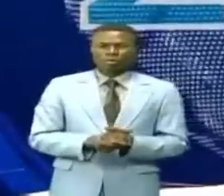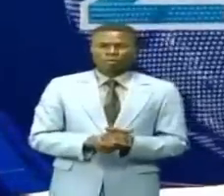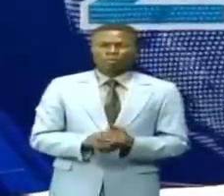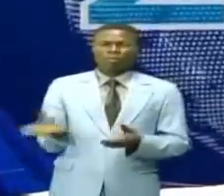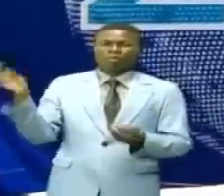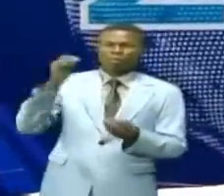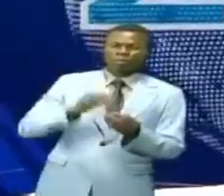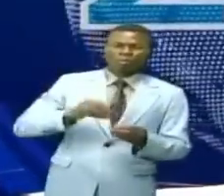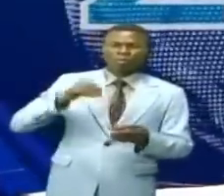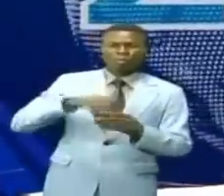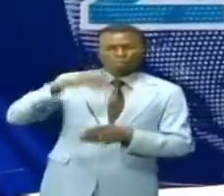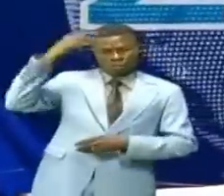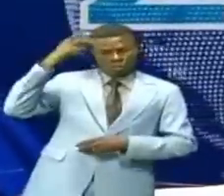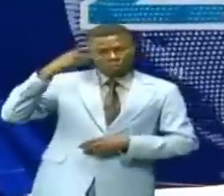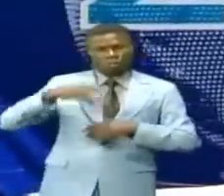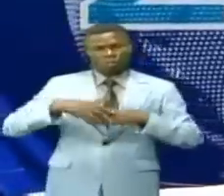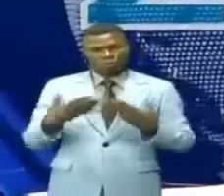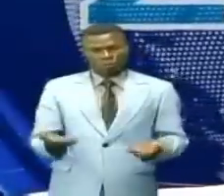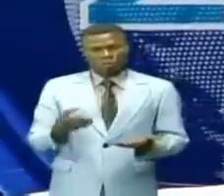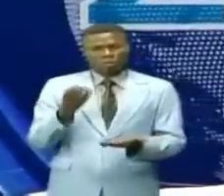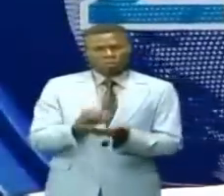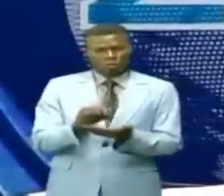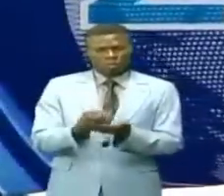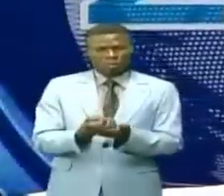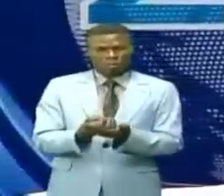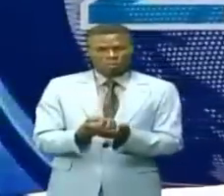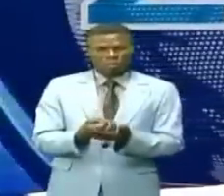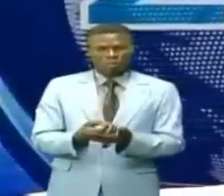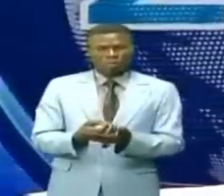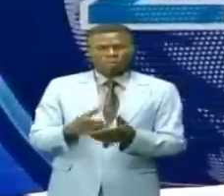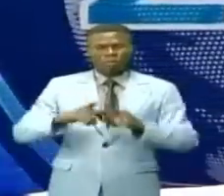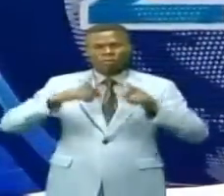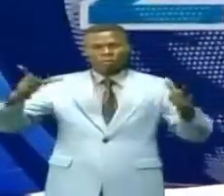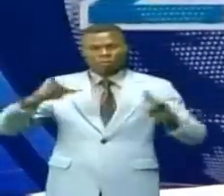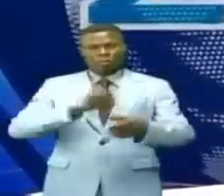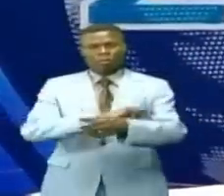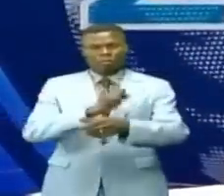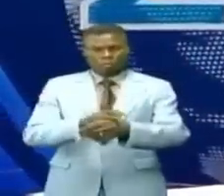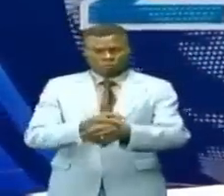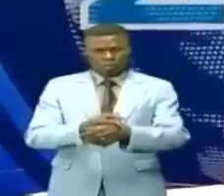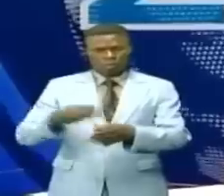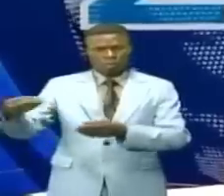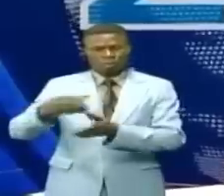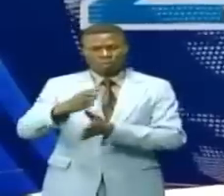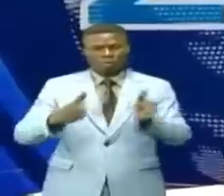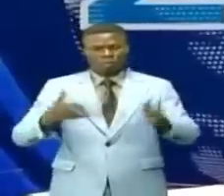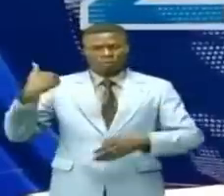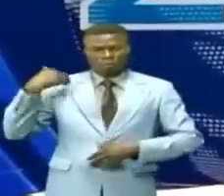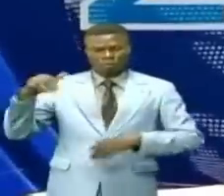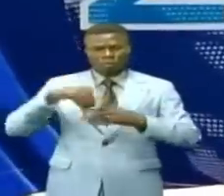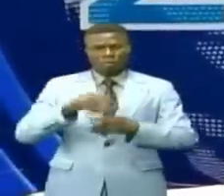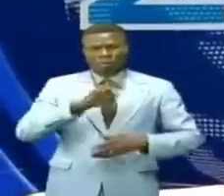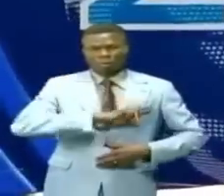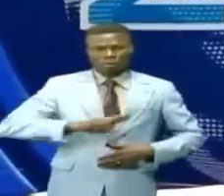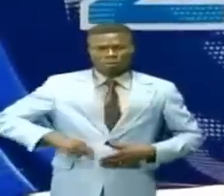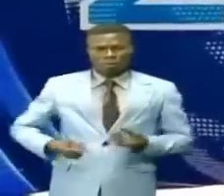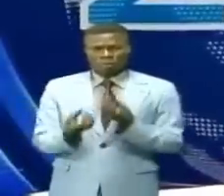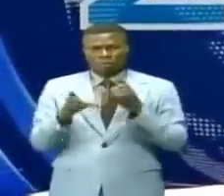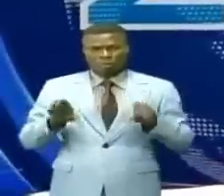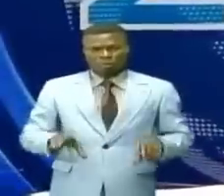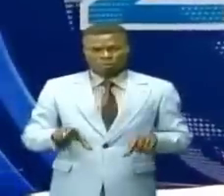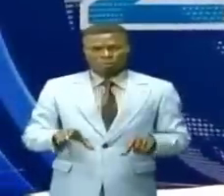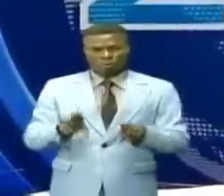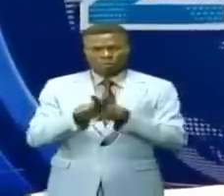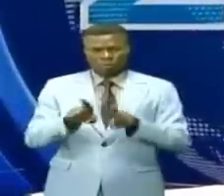intégrer politiquement, économiquement, le Grand Kivu dans la mobilisation des recettes en République démocratique du Congo? Eh